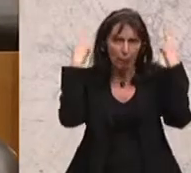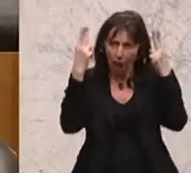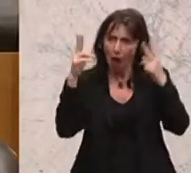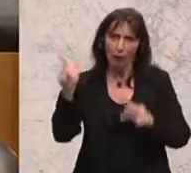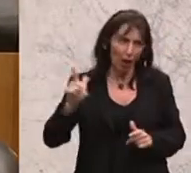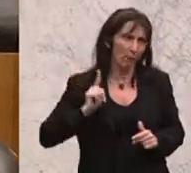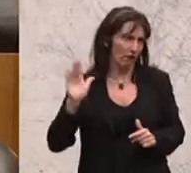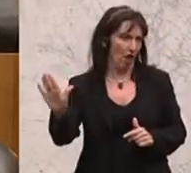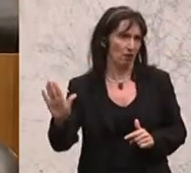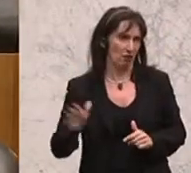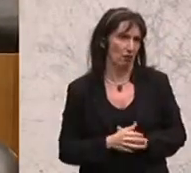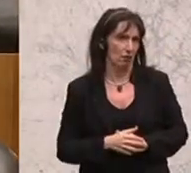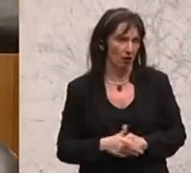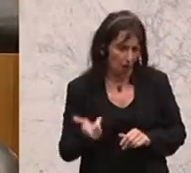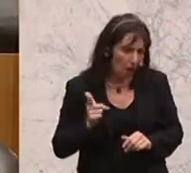hören.